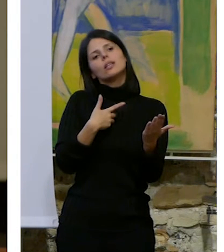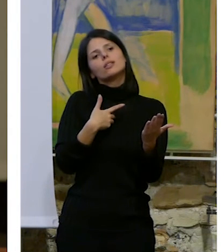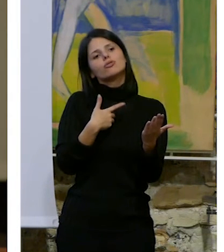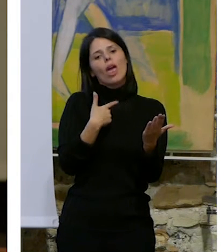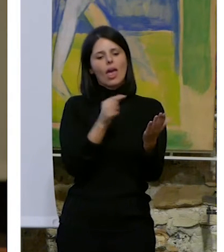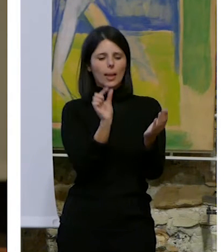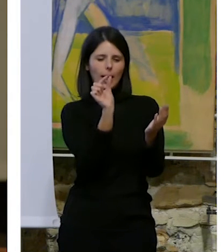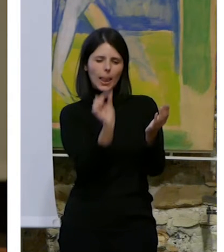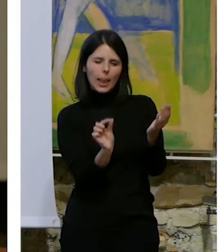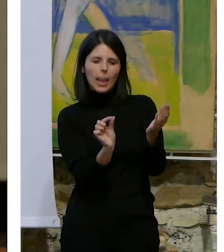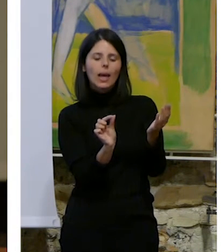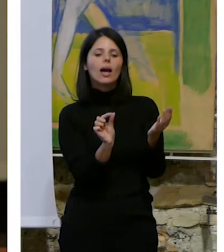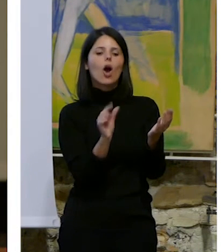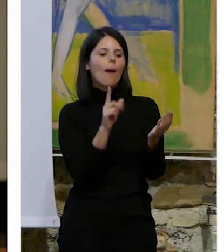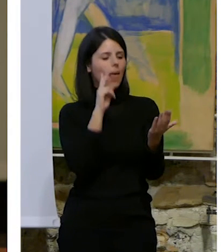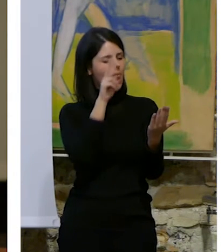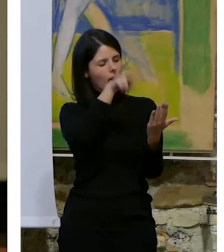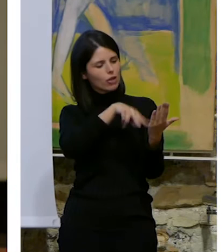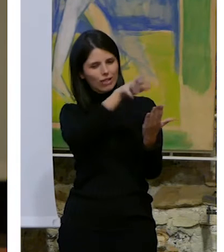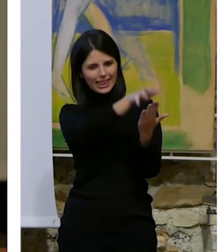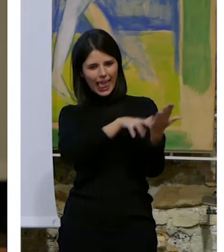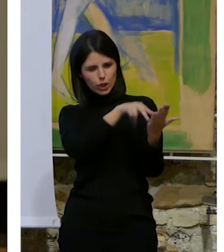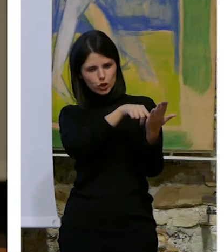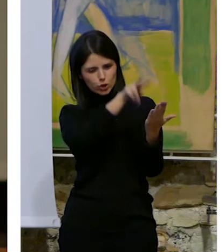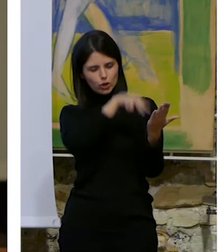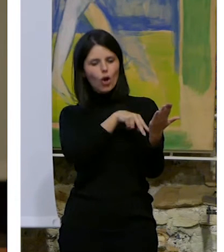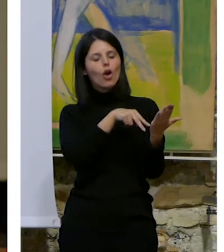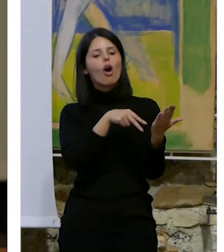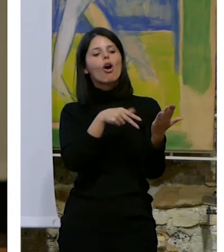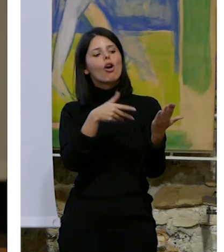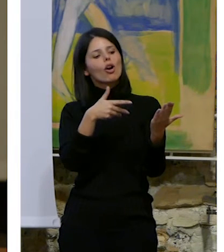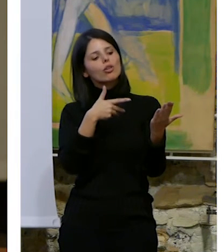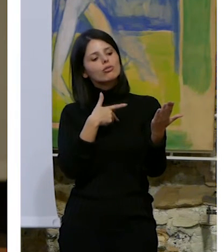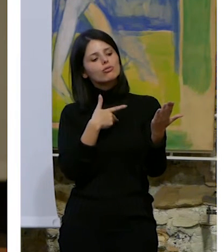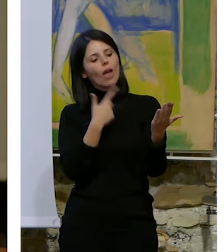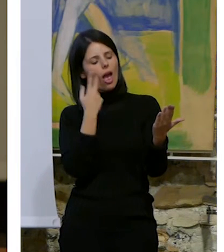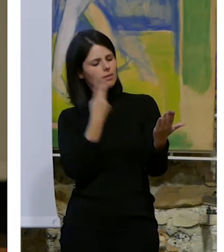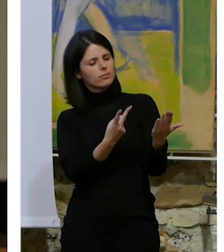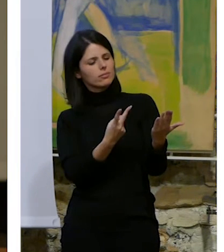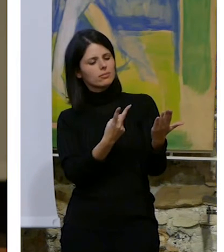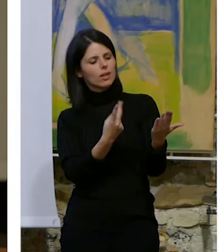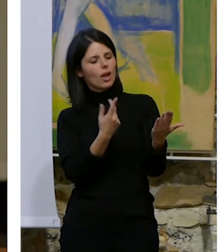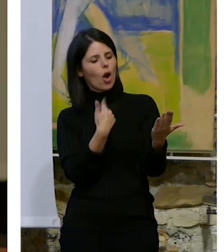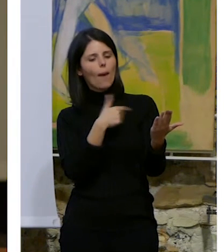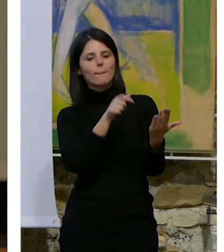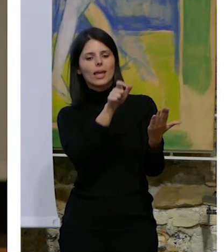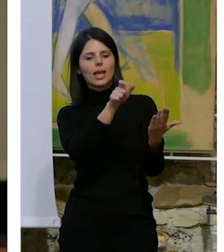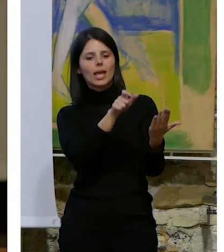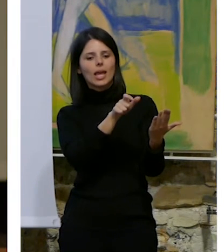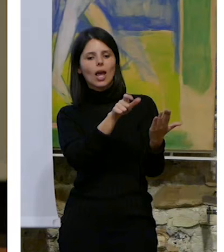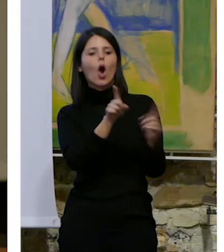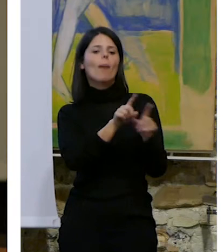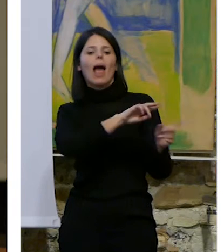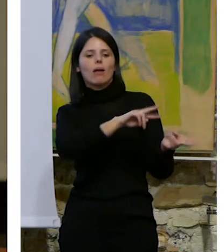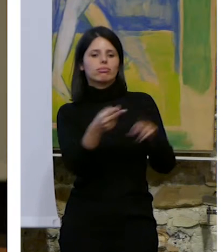laterali e alla fine, per leggere il testo, voi avete già davanti a voi il testo di un computer di oggi.